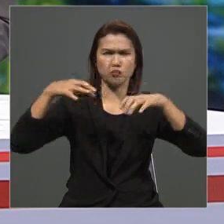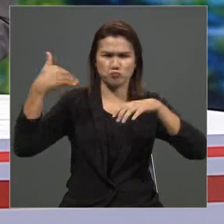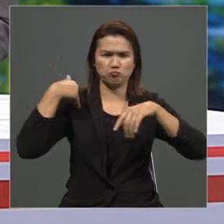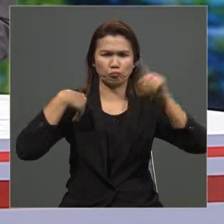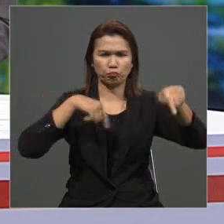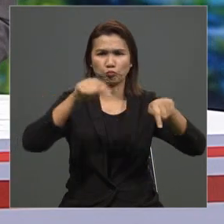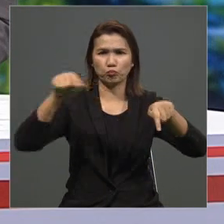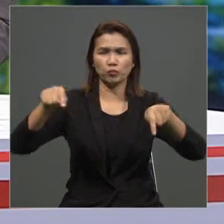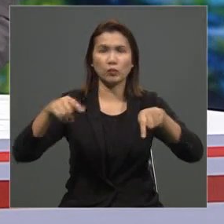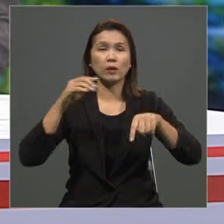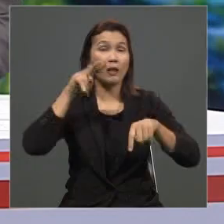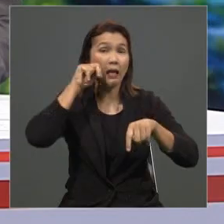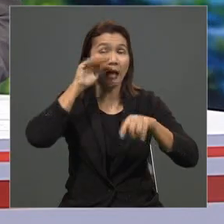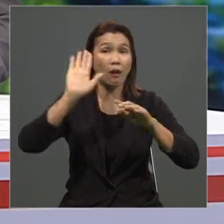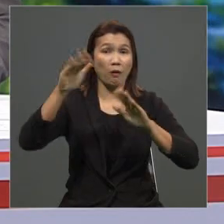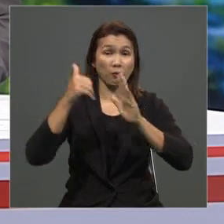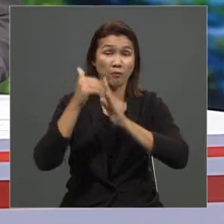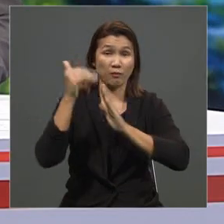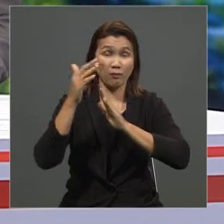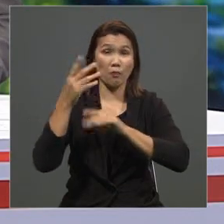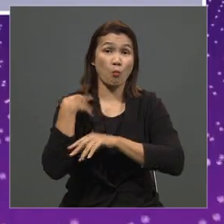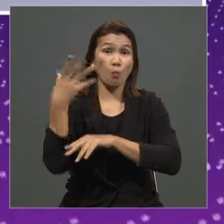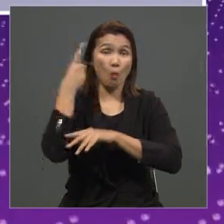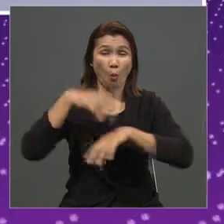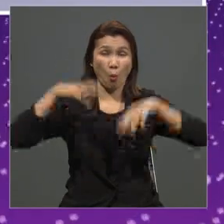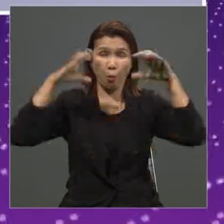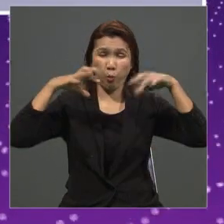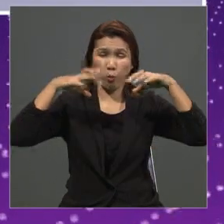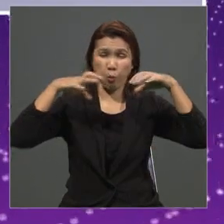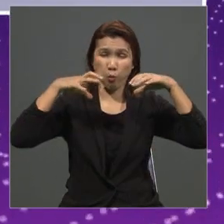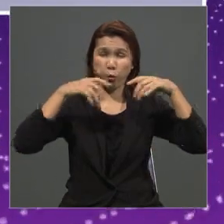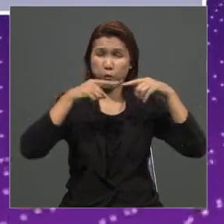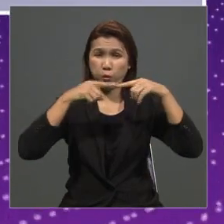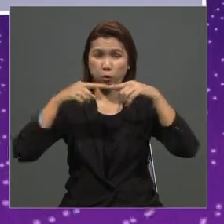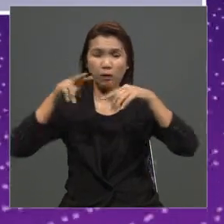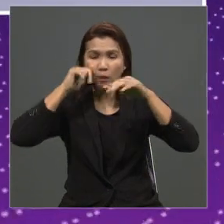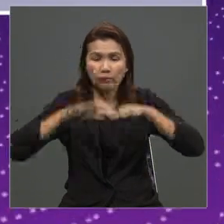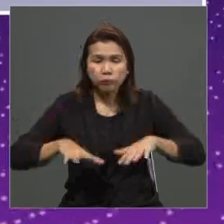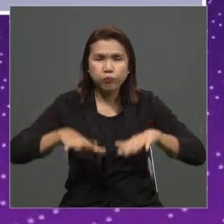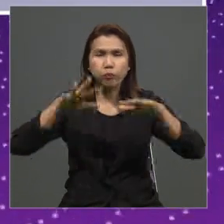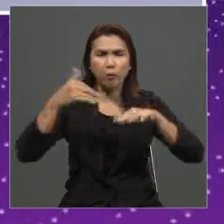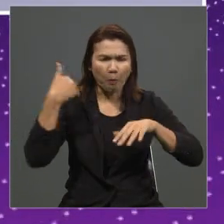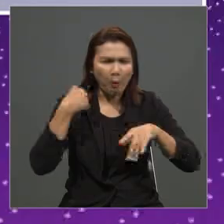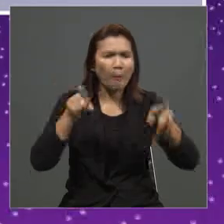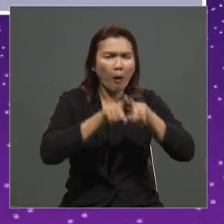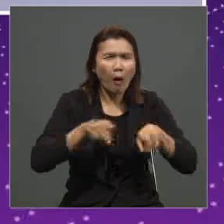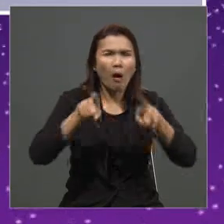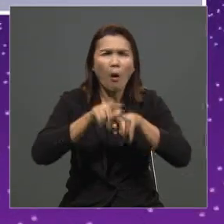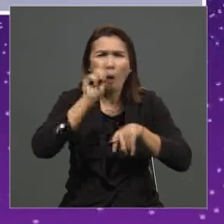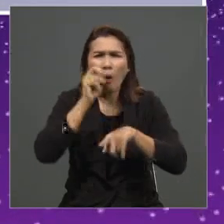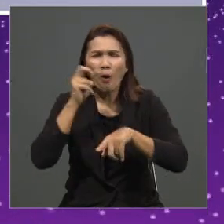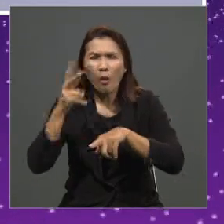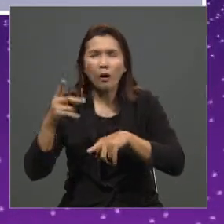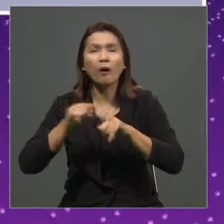นะคะน้ำทางภาคเหนือนะคหลังจากที่เมื่อวานนี้มีฝนตกหนักต่อเนื่องทีเดียวก็ทำให้เกิดน้ำท่วมซ้ำหลายจุดในพื้นที่ของจังหวัด